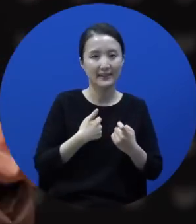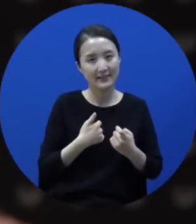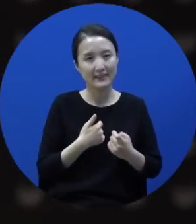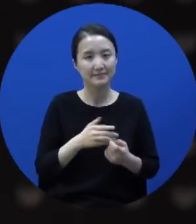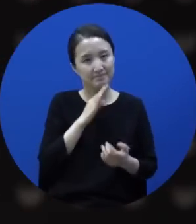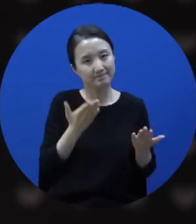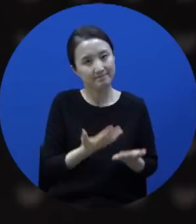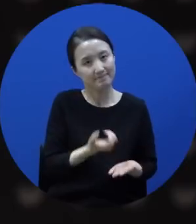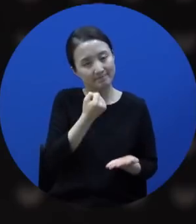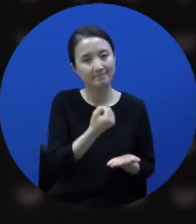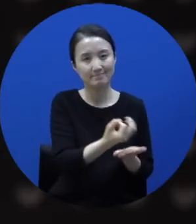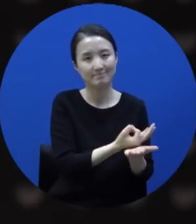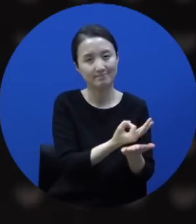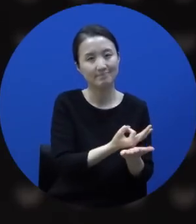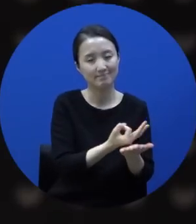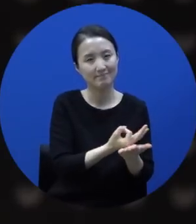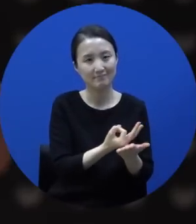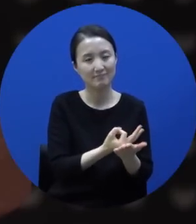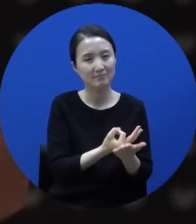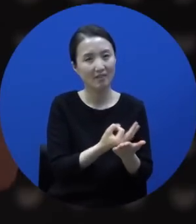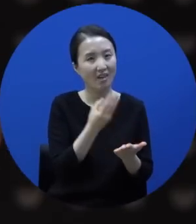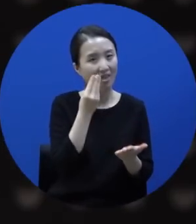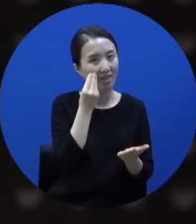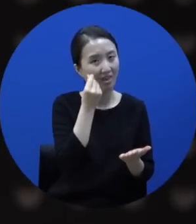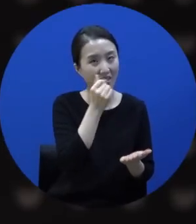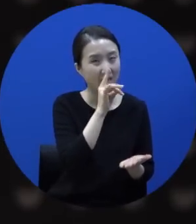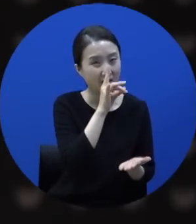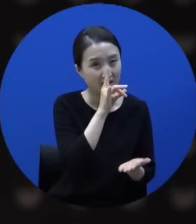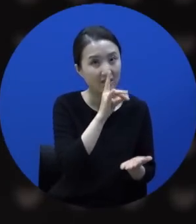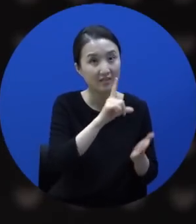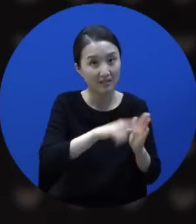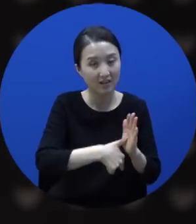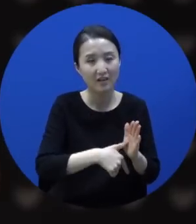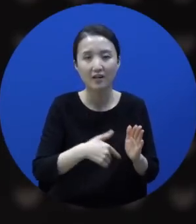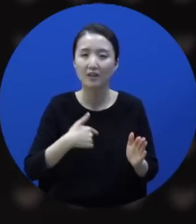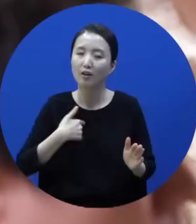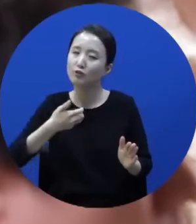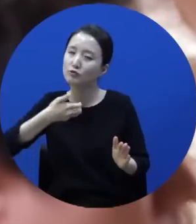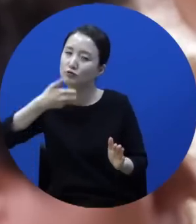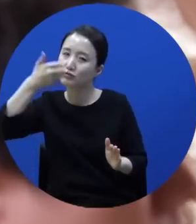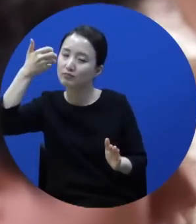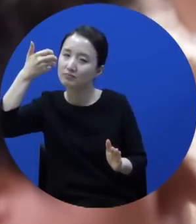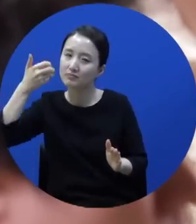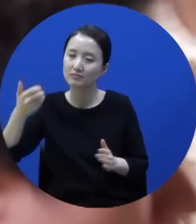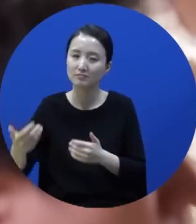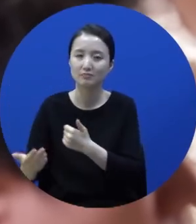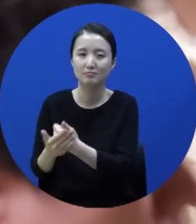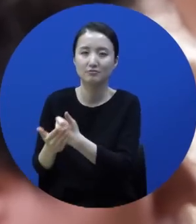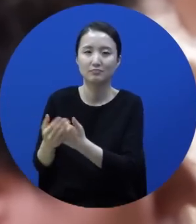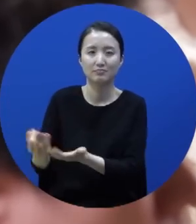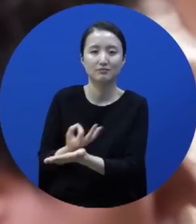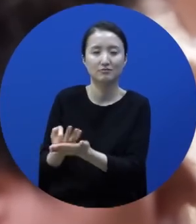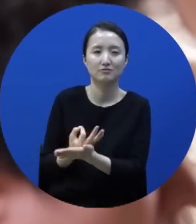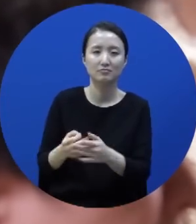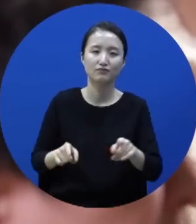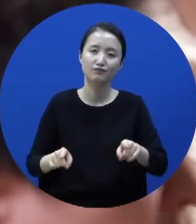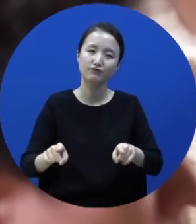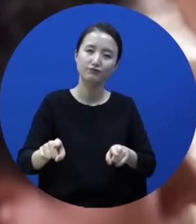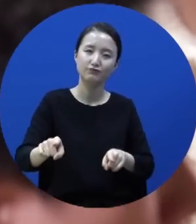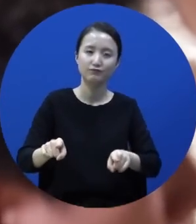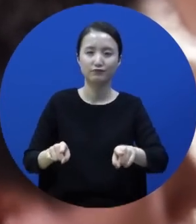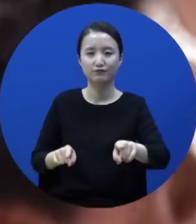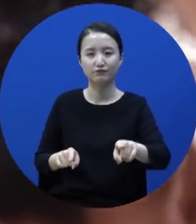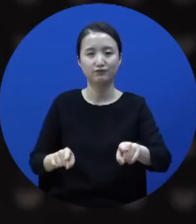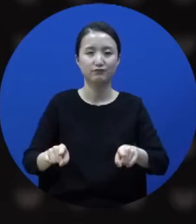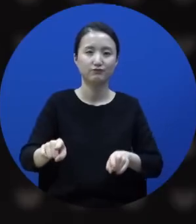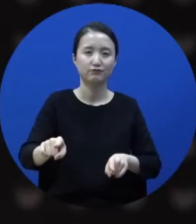내가 그동안 꾸준히 준비해왔던 비전 수익이 나를 다시 먹여 살리는 구조가 돼주는 거죠. 그리고 마지막으로